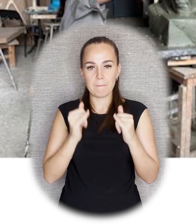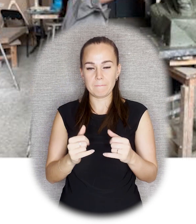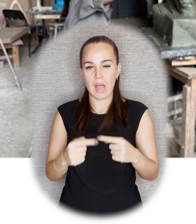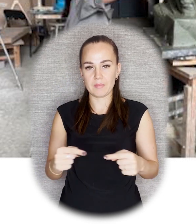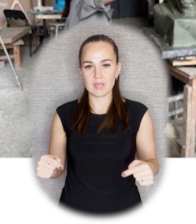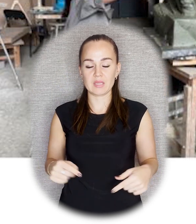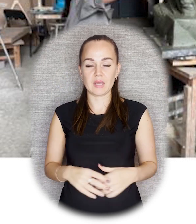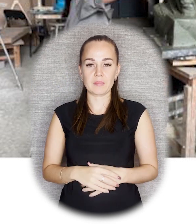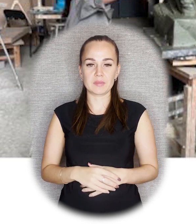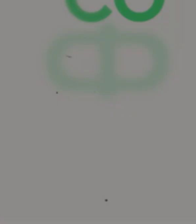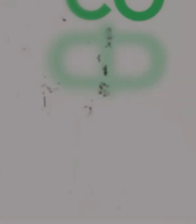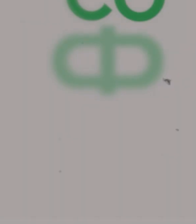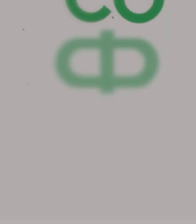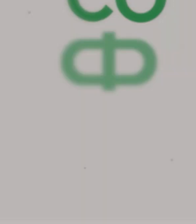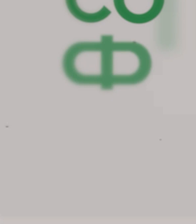памятников работают.